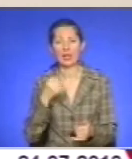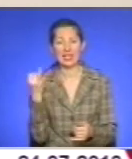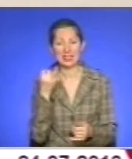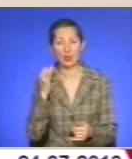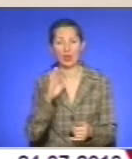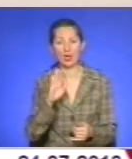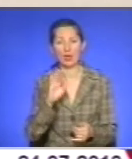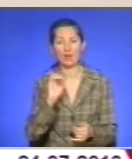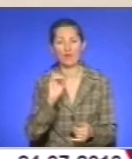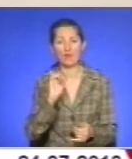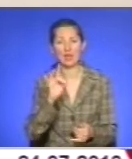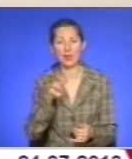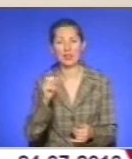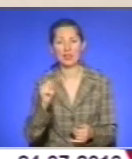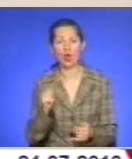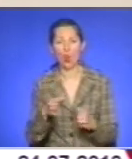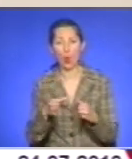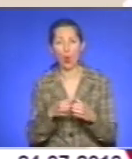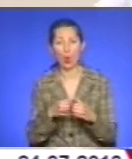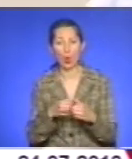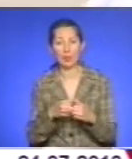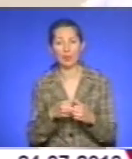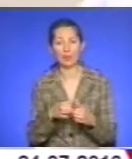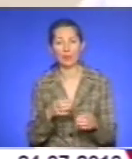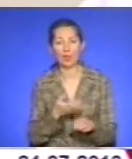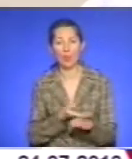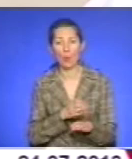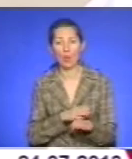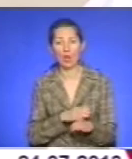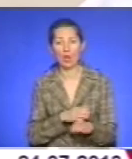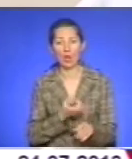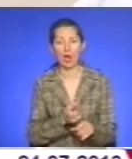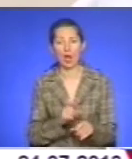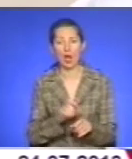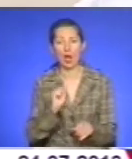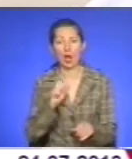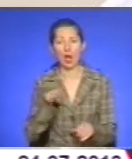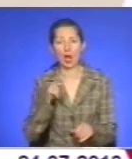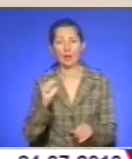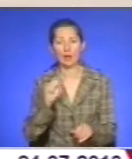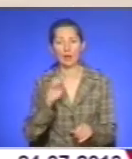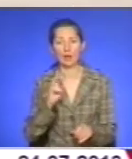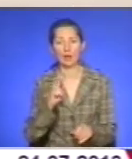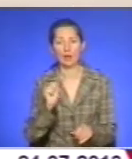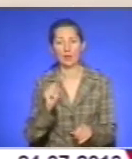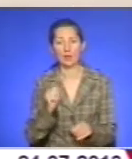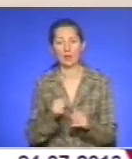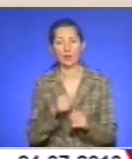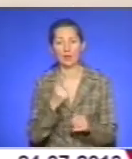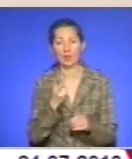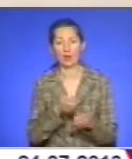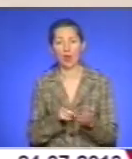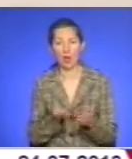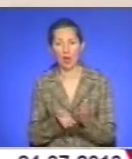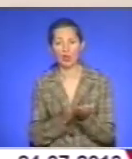Польщі, армяні на Подолі, Язлівець, дуже ґрунтовна робота. Адам Вартальський, Язлівець, зараз дією міста. От